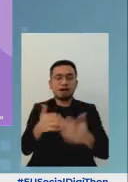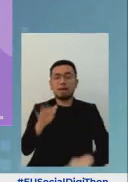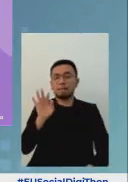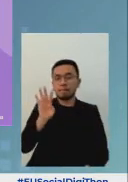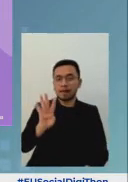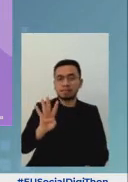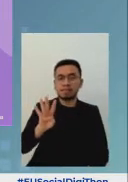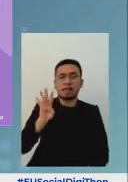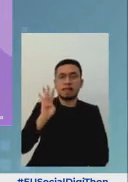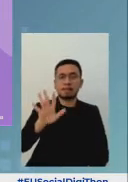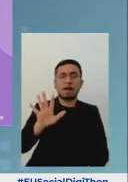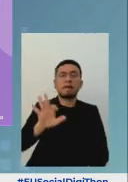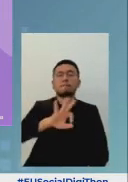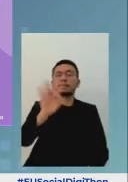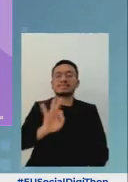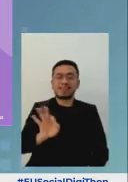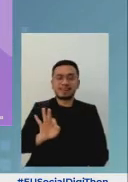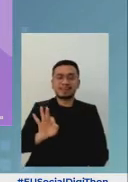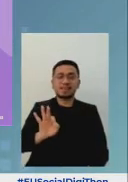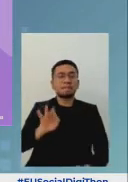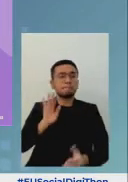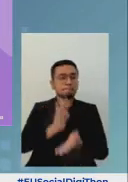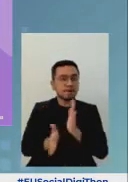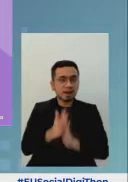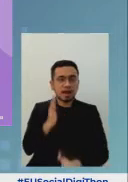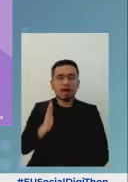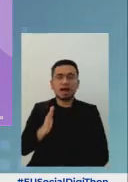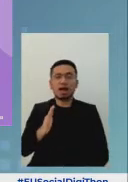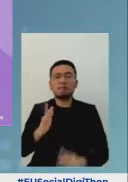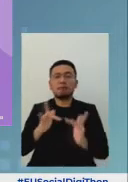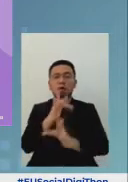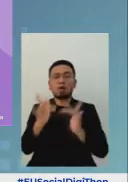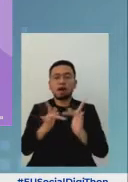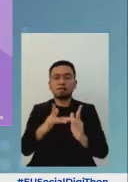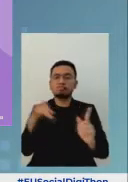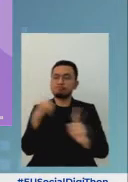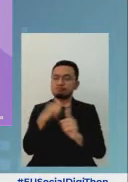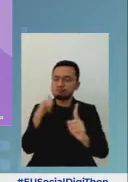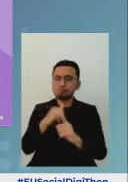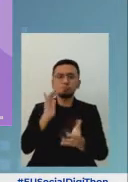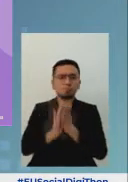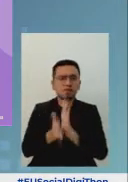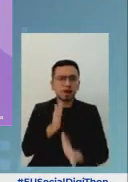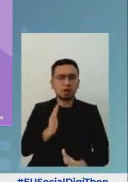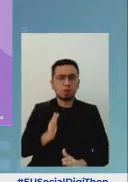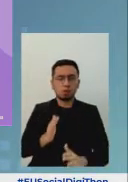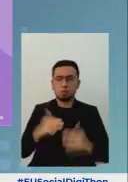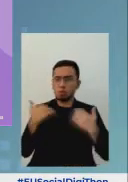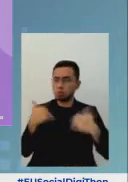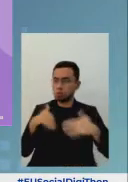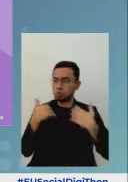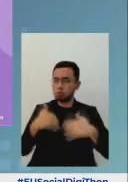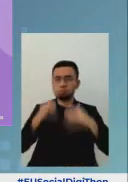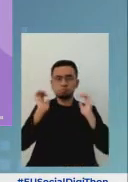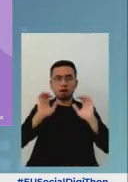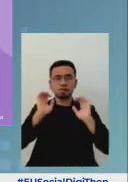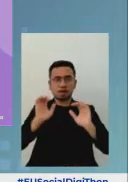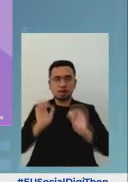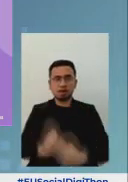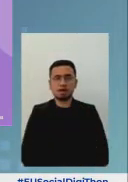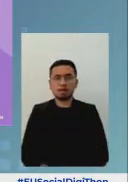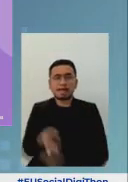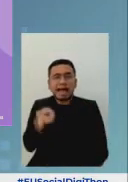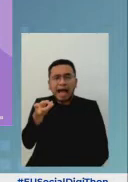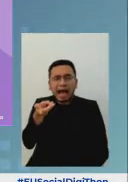loh pernah mengalami cyberbullying. Ini mah gede banget angkanya ya. Jadi bisa dibilang hampir separuh